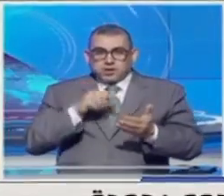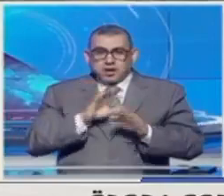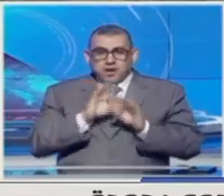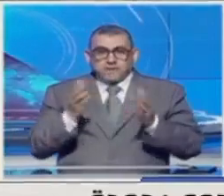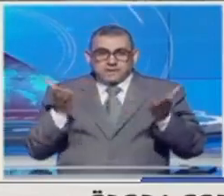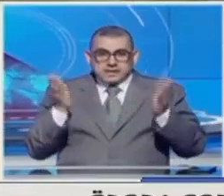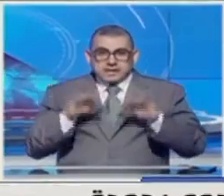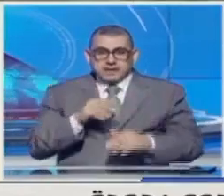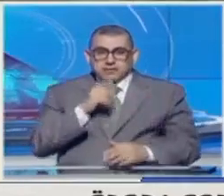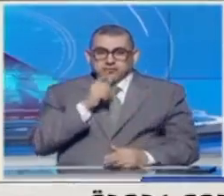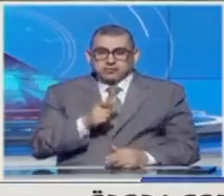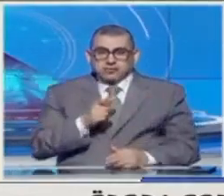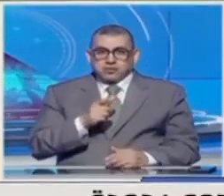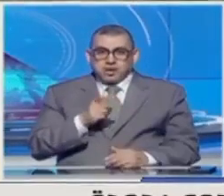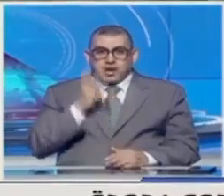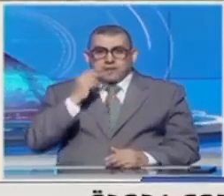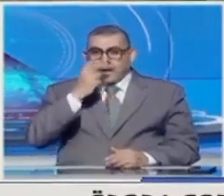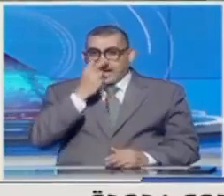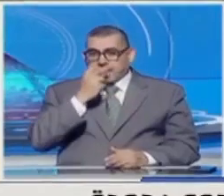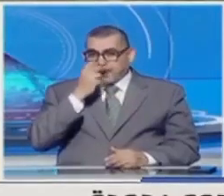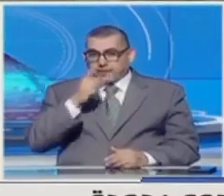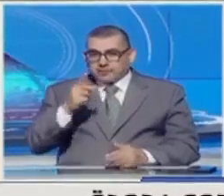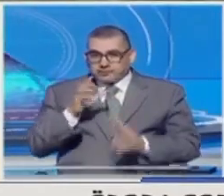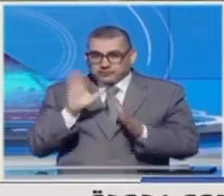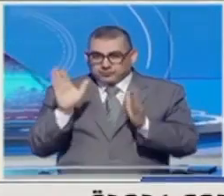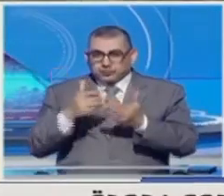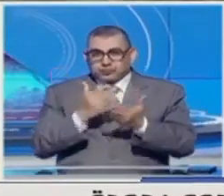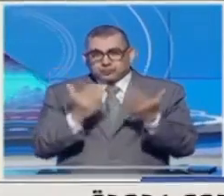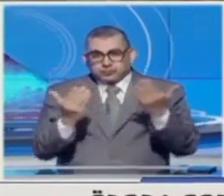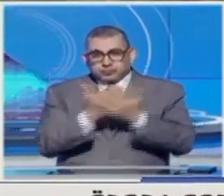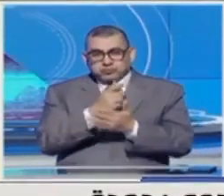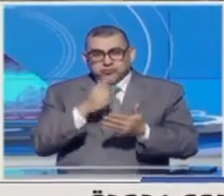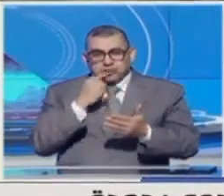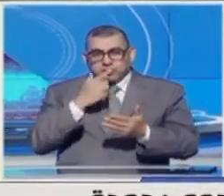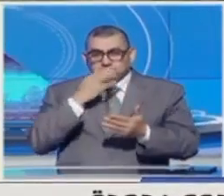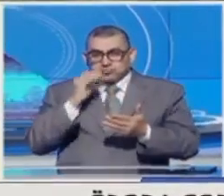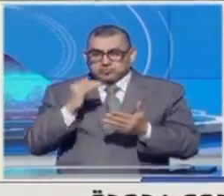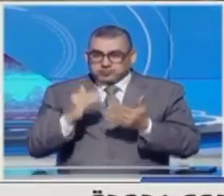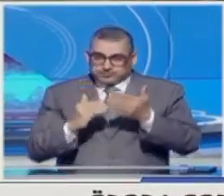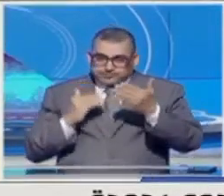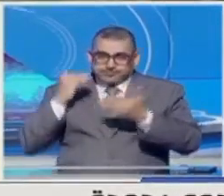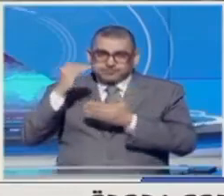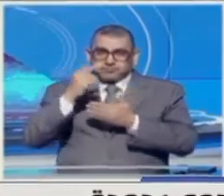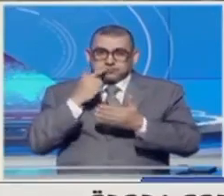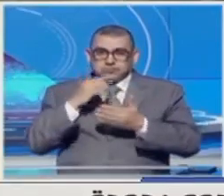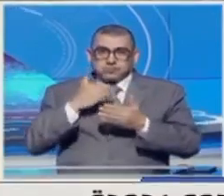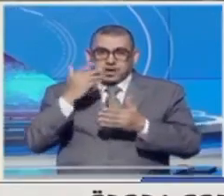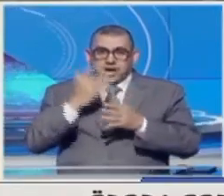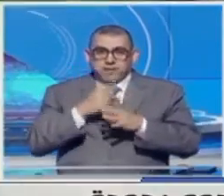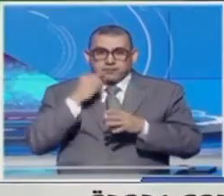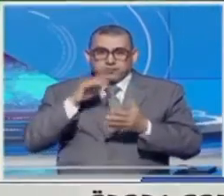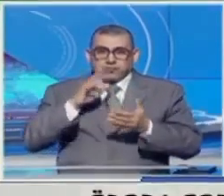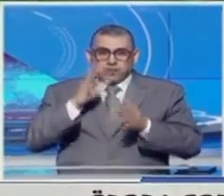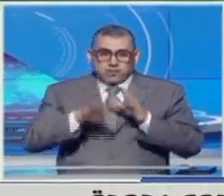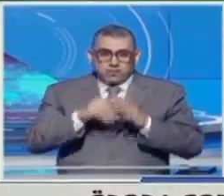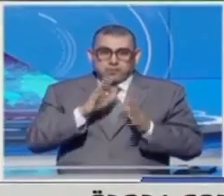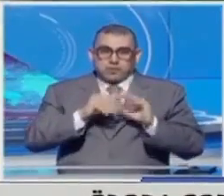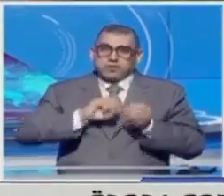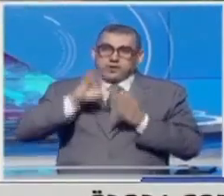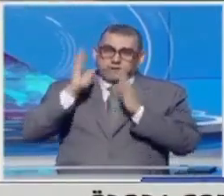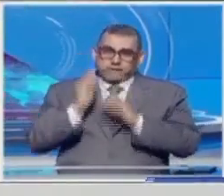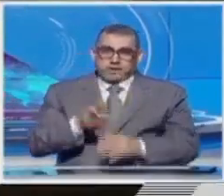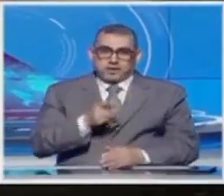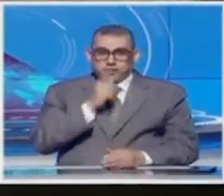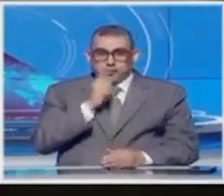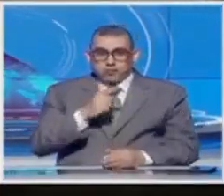دي وإحلال الأصناف كمان اللي هي البلدية ذات الجودة المنخفضة بالأصناف العالية اللي هي قابلة للتصدير.